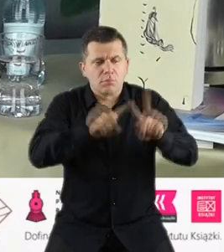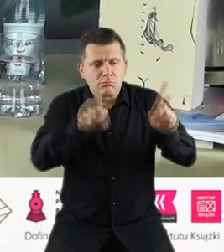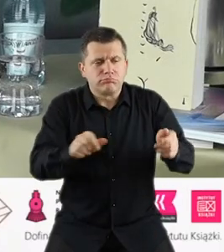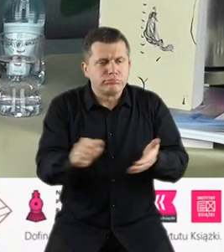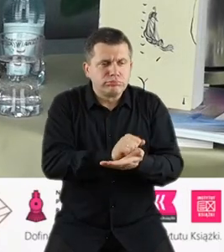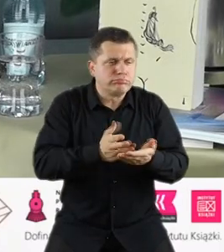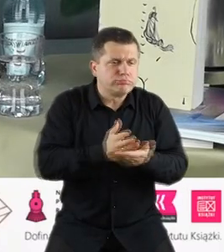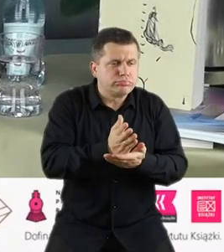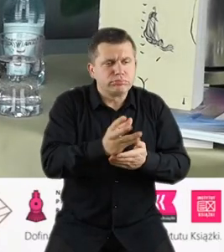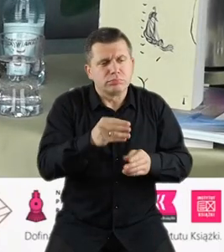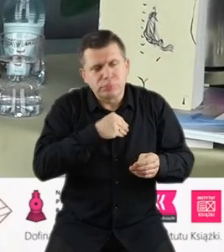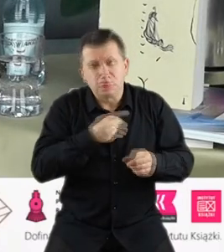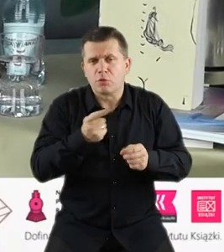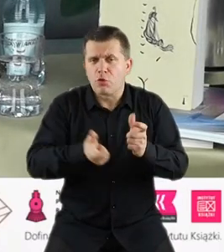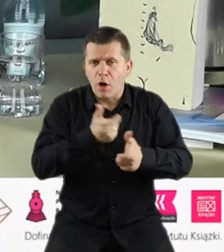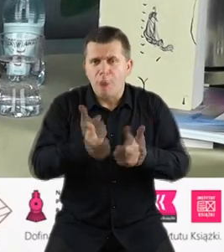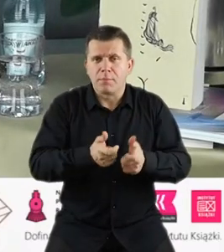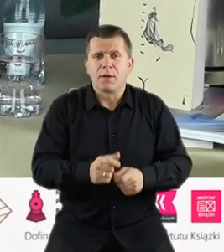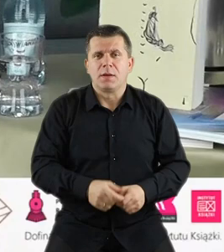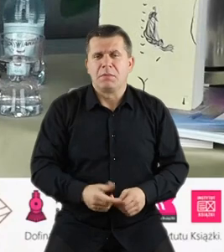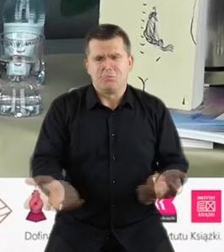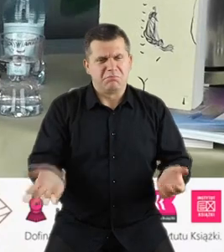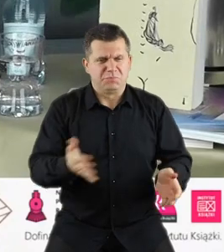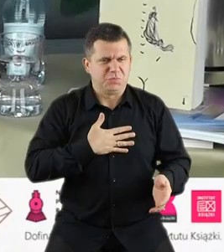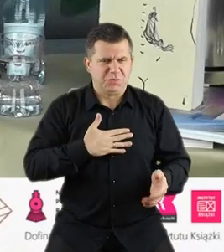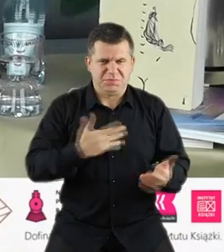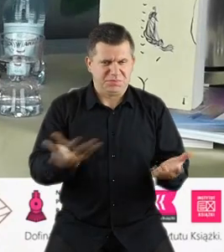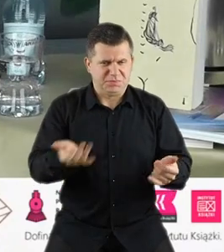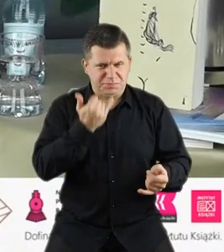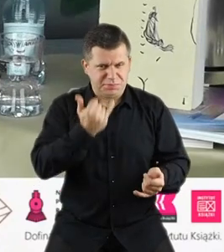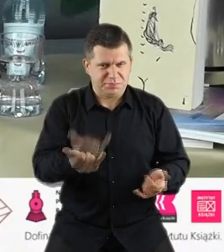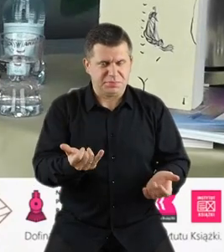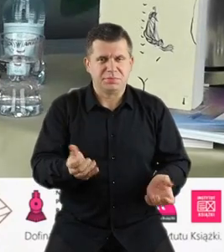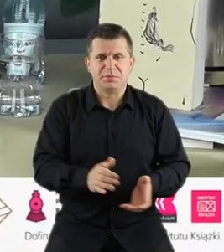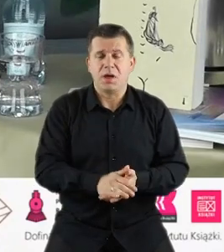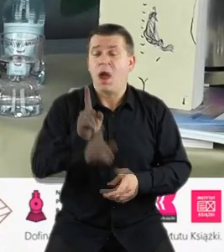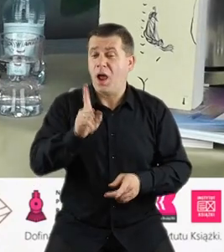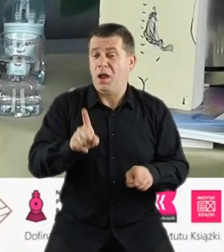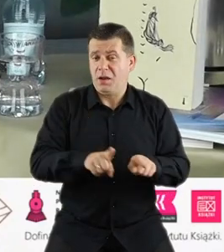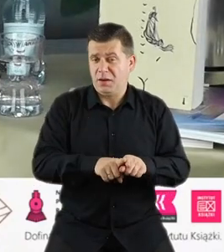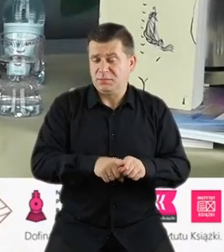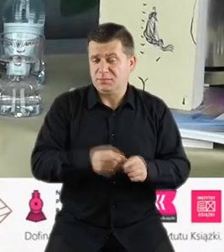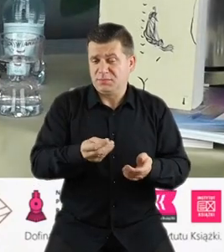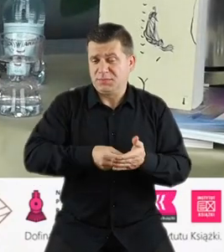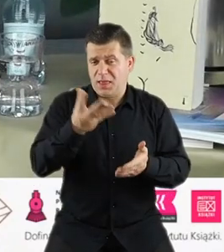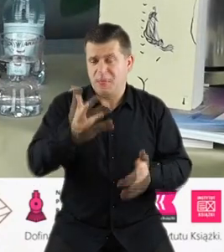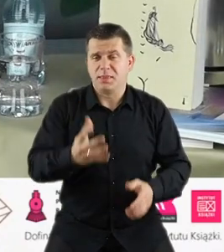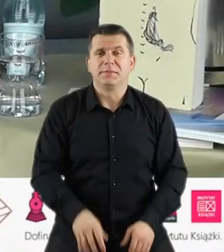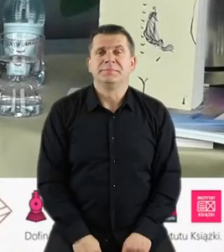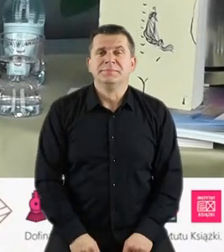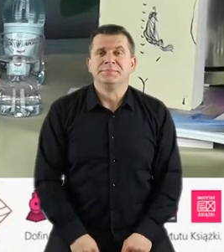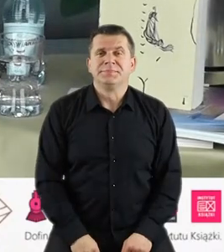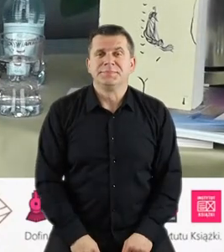gruntów. Jejku, jak to banalnie brzmi, ale też jest bardzo cenne.